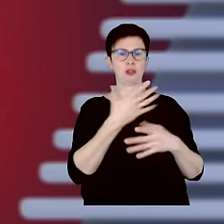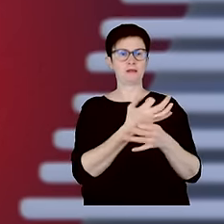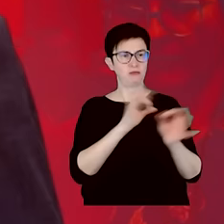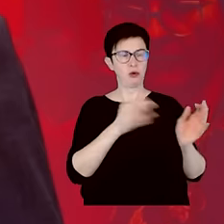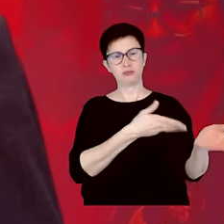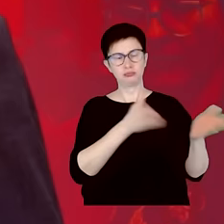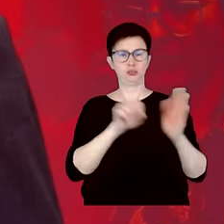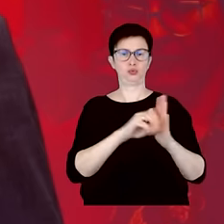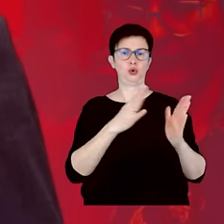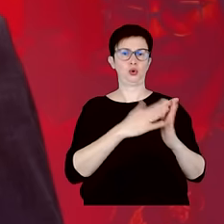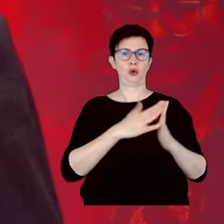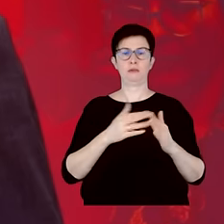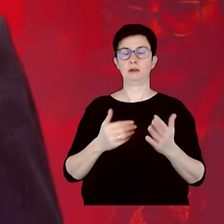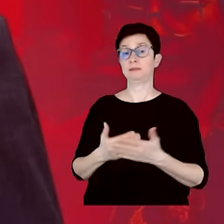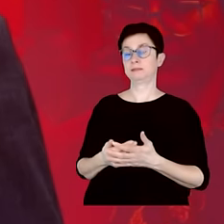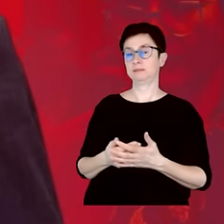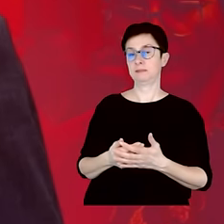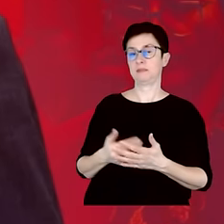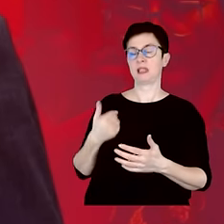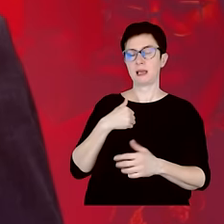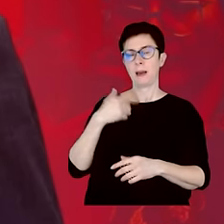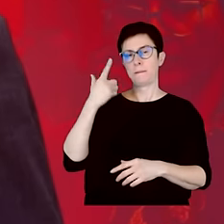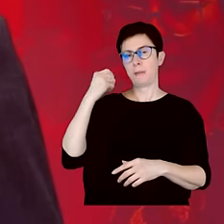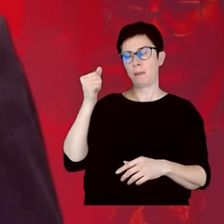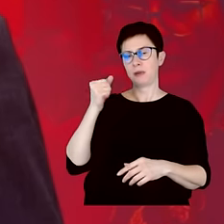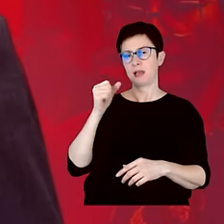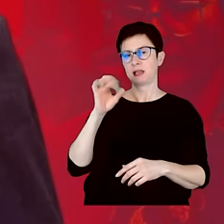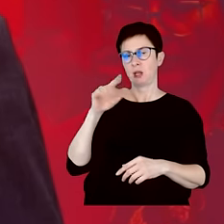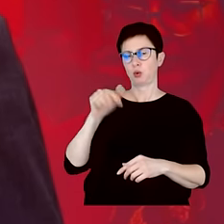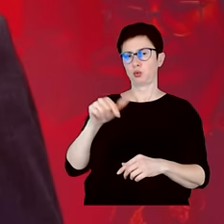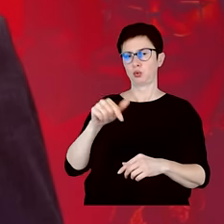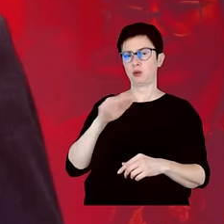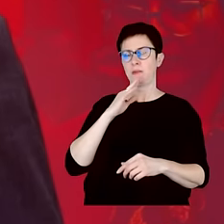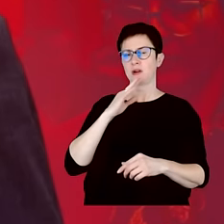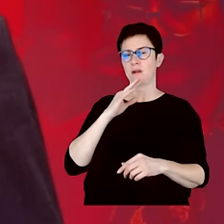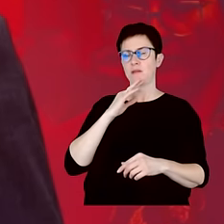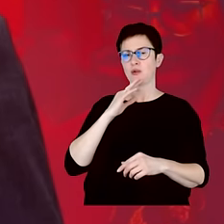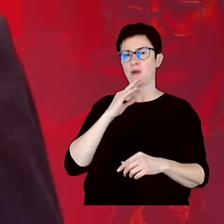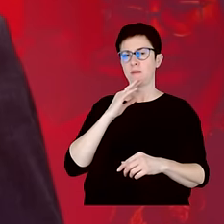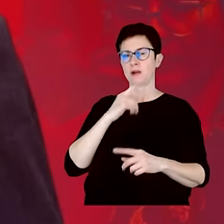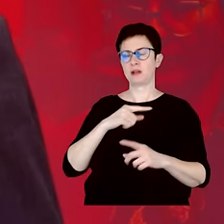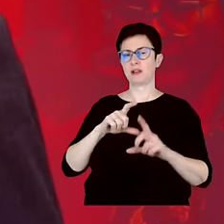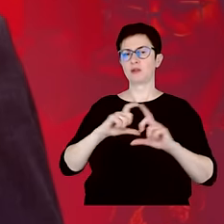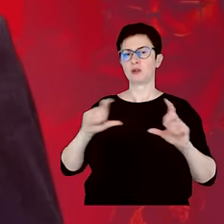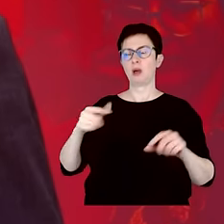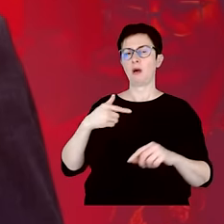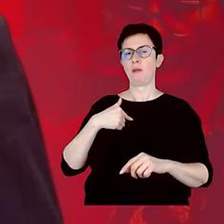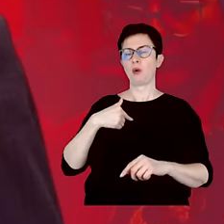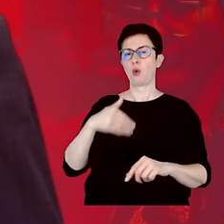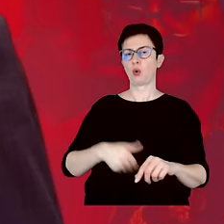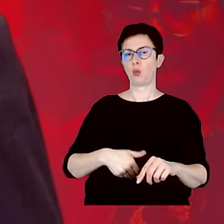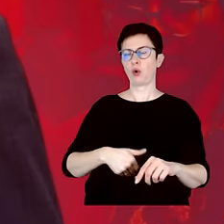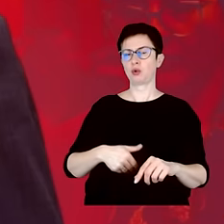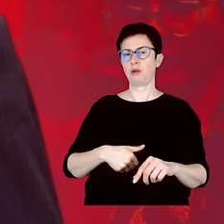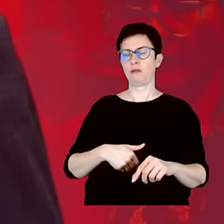prostu? Jak pamiętam, też chyba tutaj u państwa w studiu, jak były głodówki przymusowo osadzonych